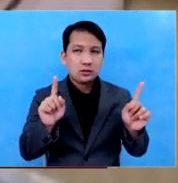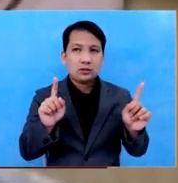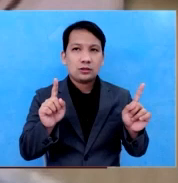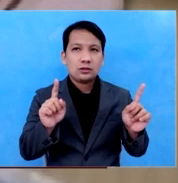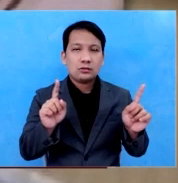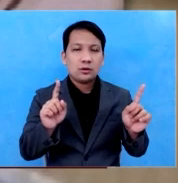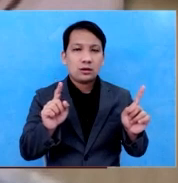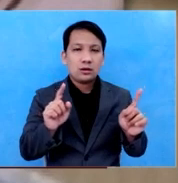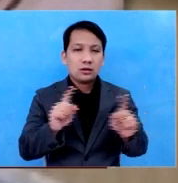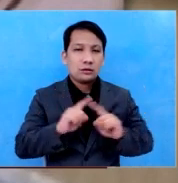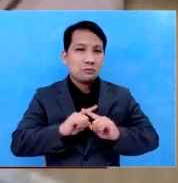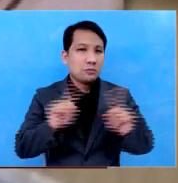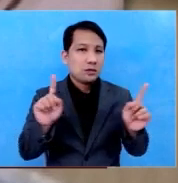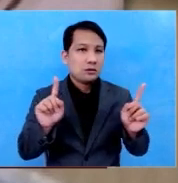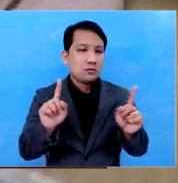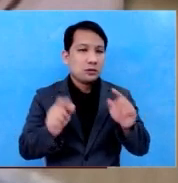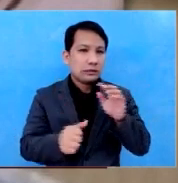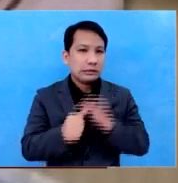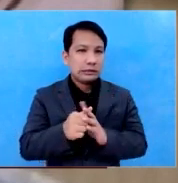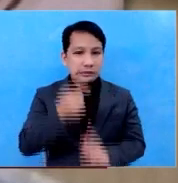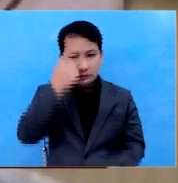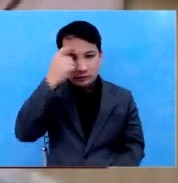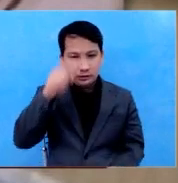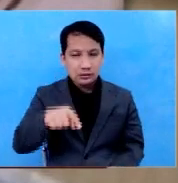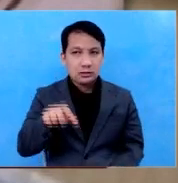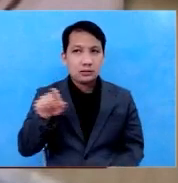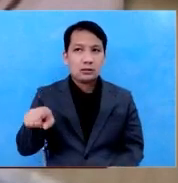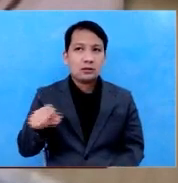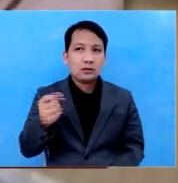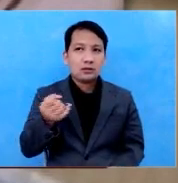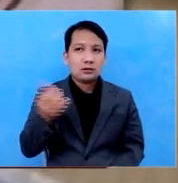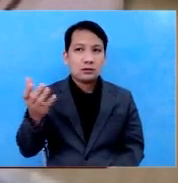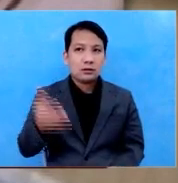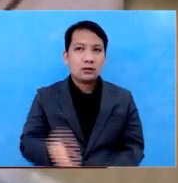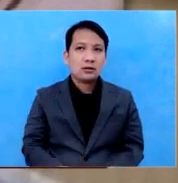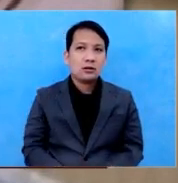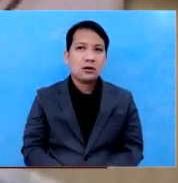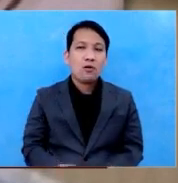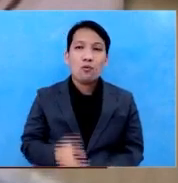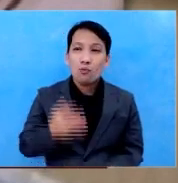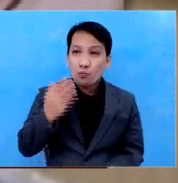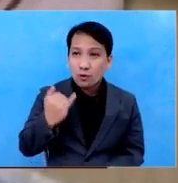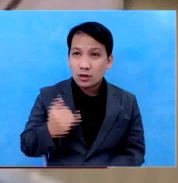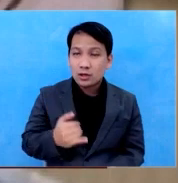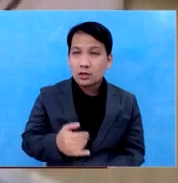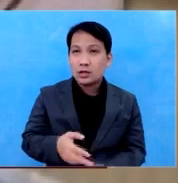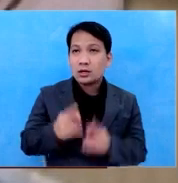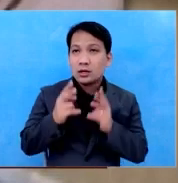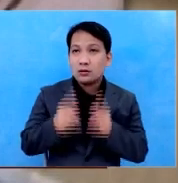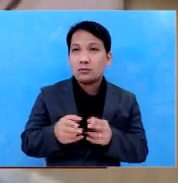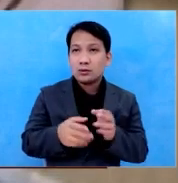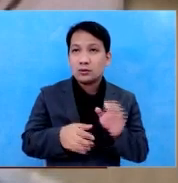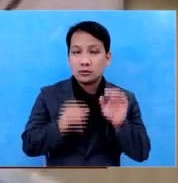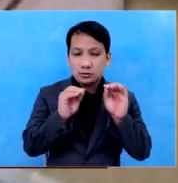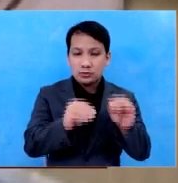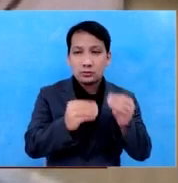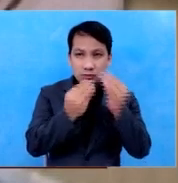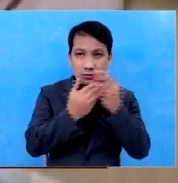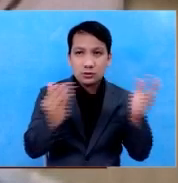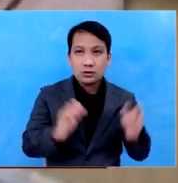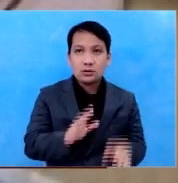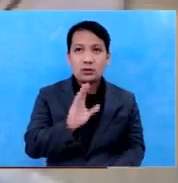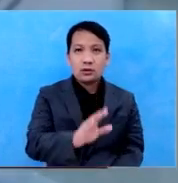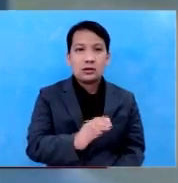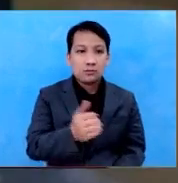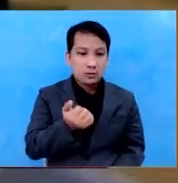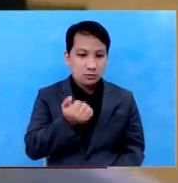salita, hindi lubusang naintindihan ng ilan. Paano? Putol kasi itong in-upload para magmukhang